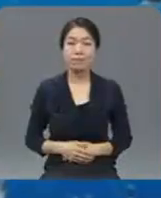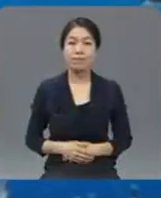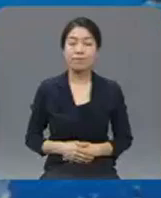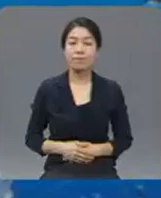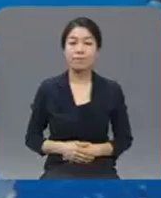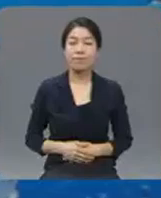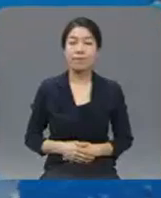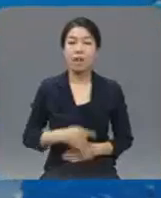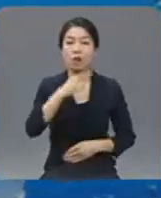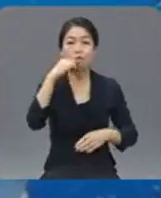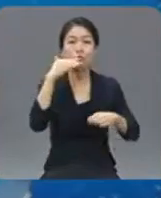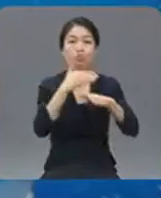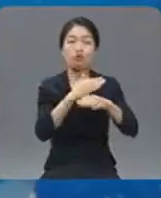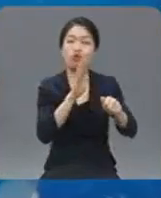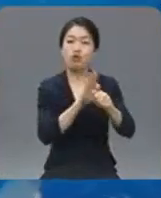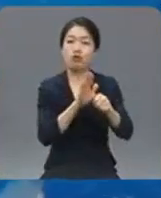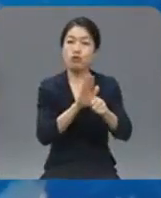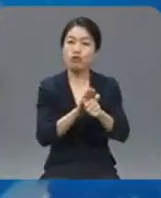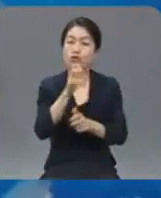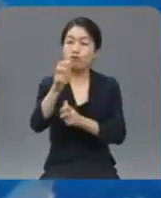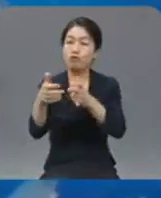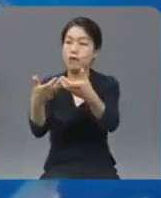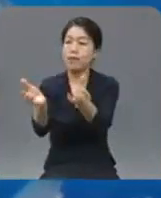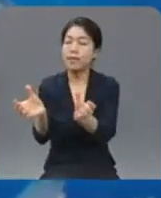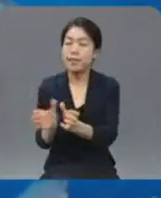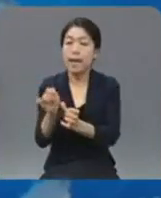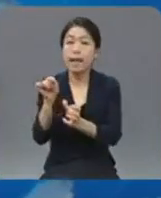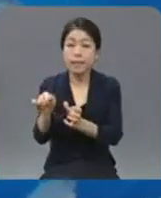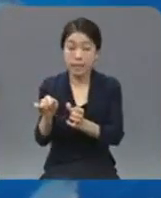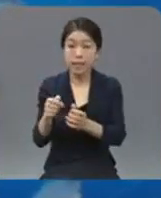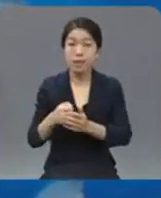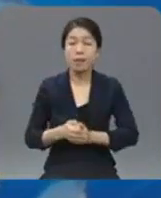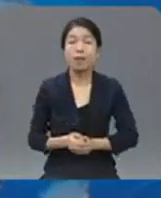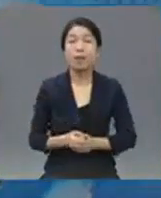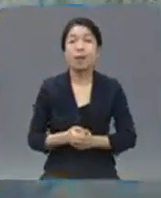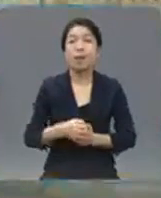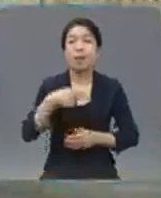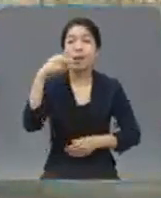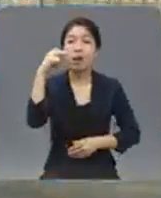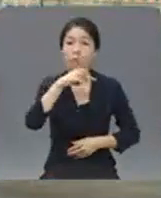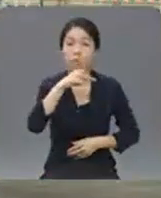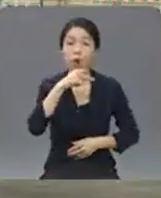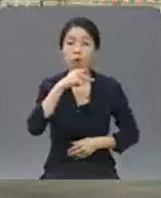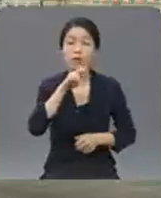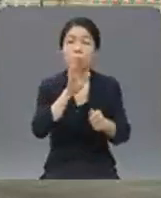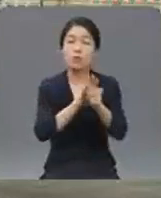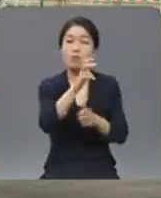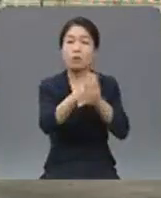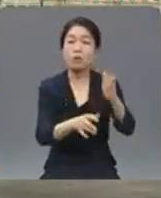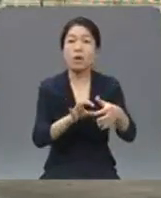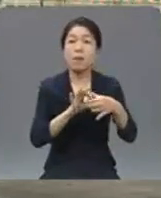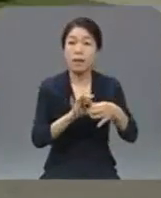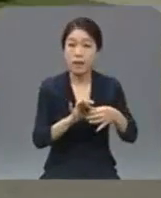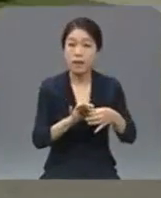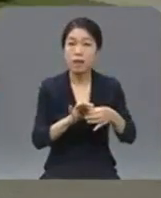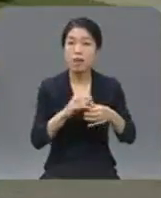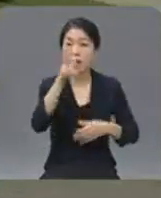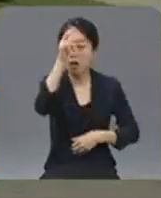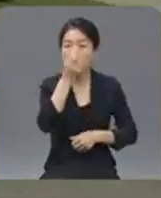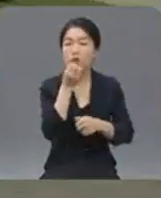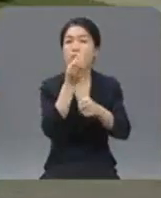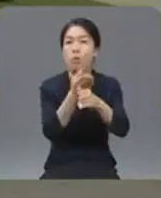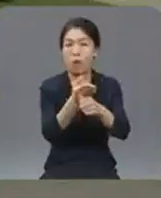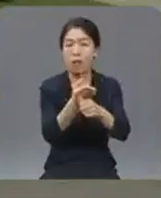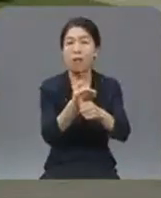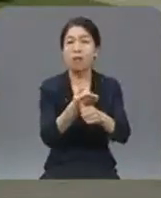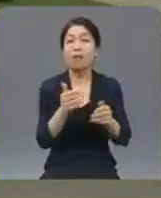대북 지원단체인 민족화해협력 범국민협의회가 대구 대북 소금지원사업과 관련해 수사를 의뢰했다고